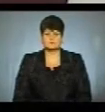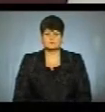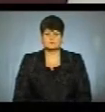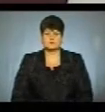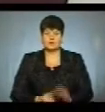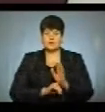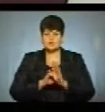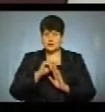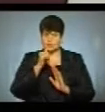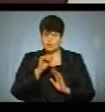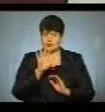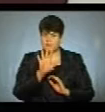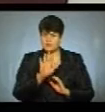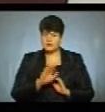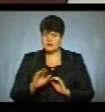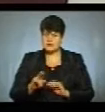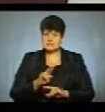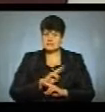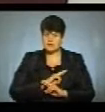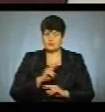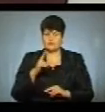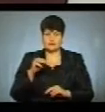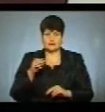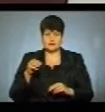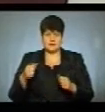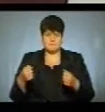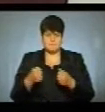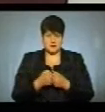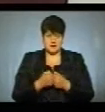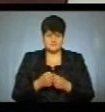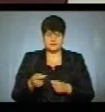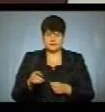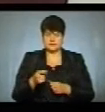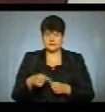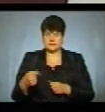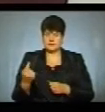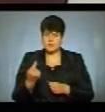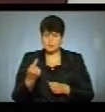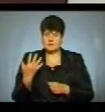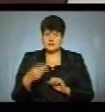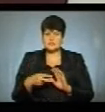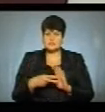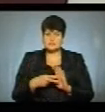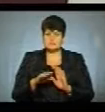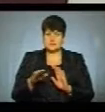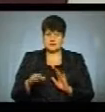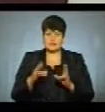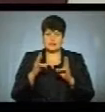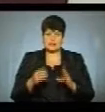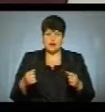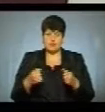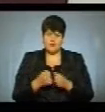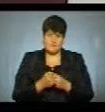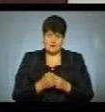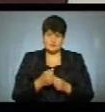З початку року 5 дітей загинуло в дорожньо-транспортних пригодах на Тернопільщині. 57 неповнолітніх травмувалися,